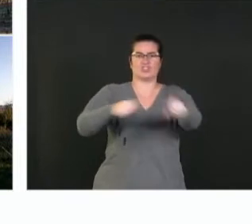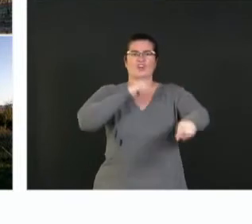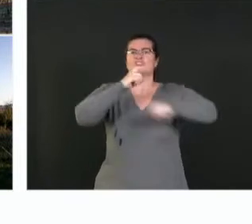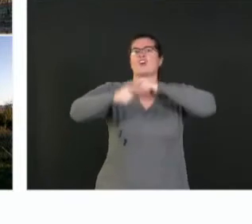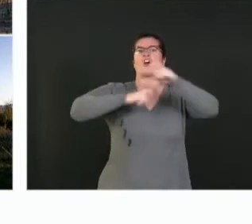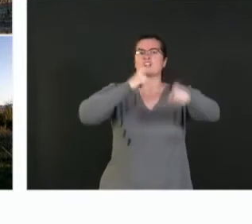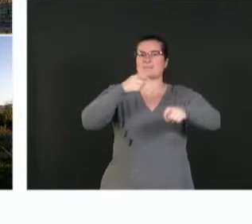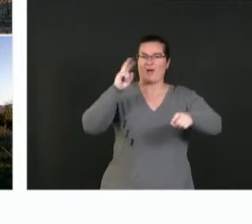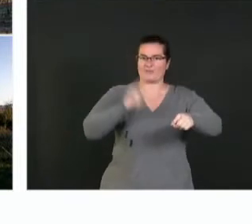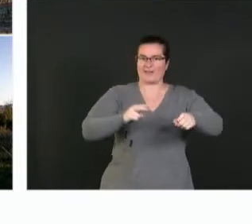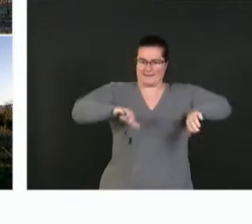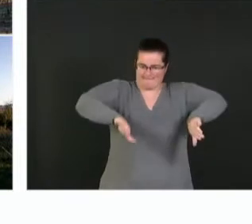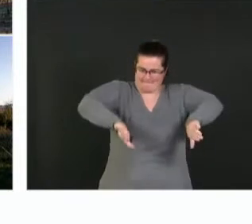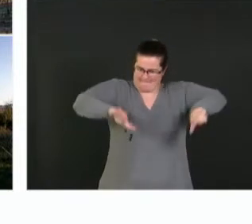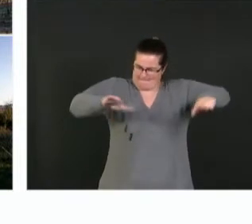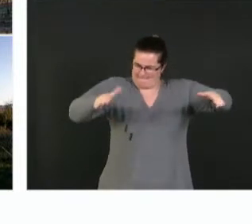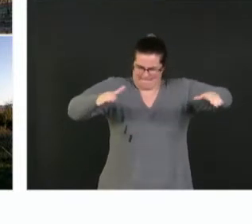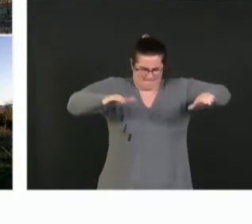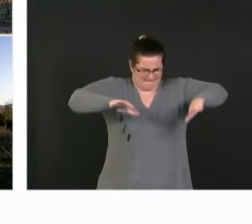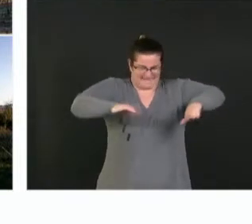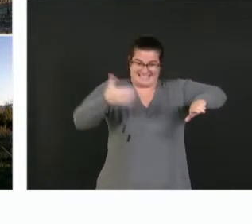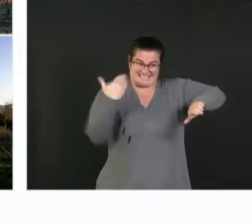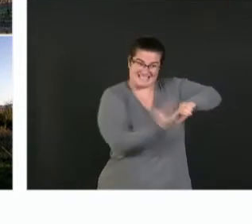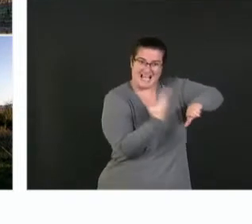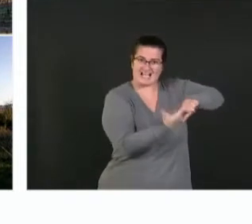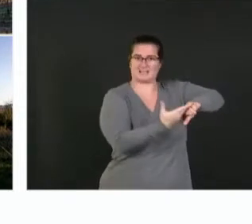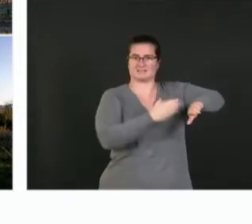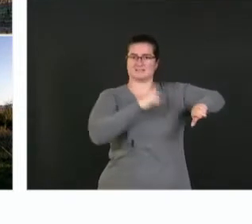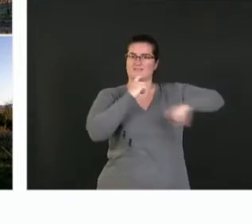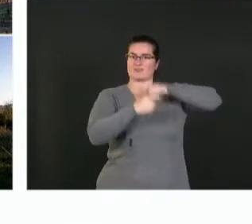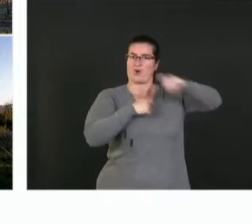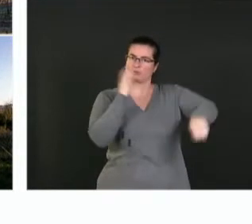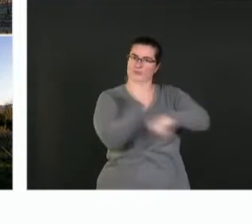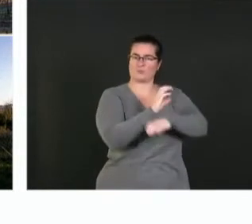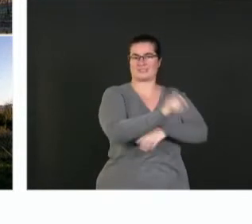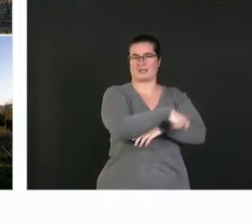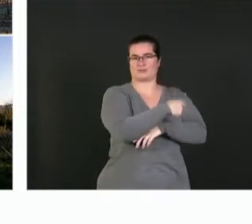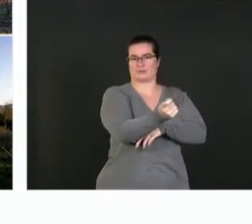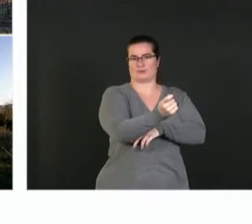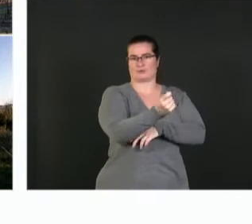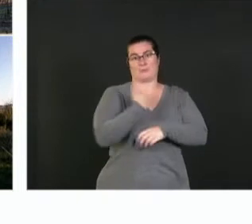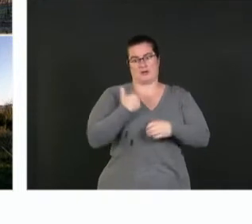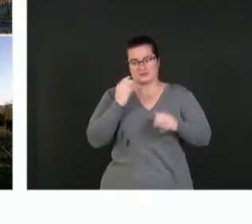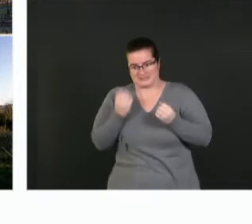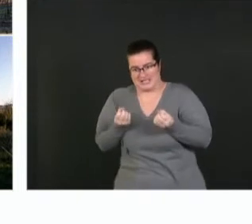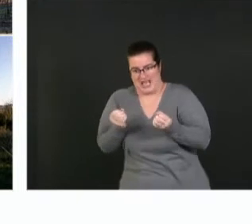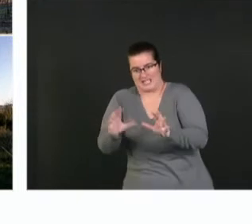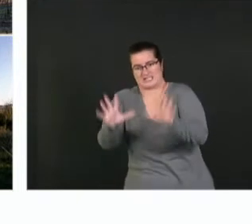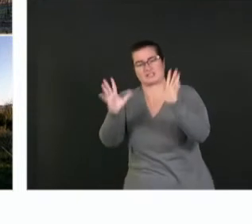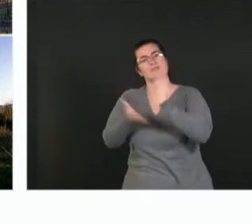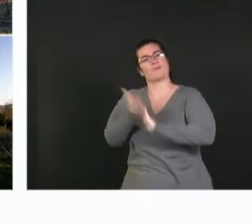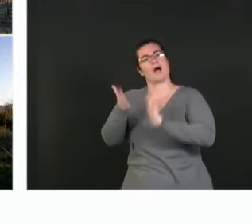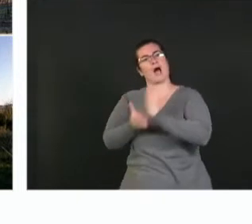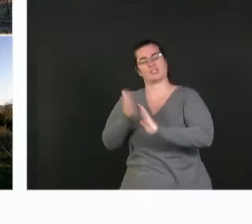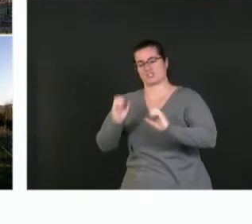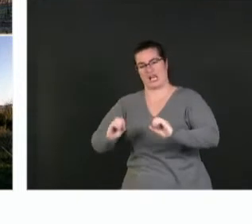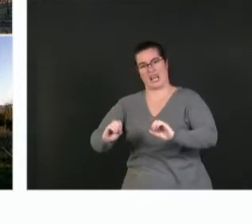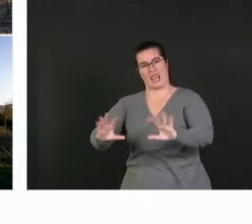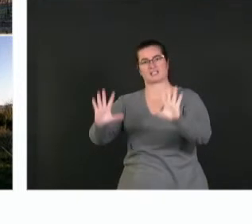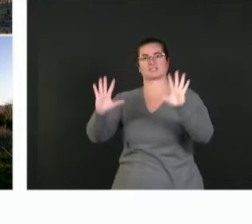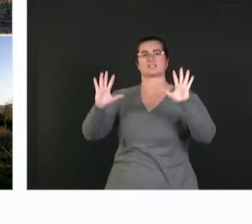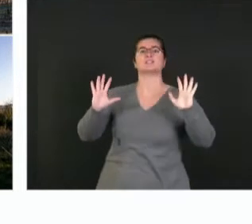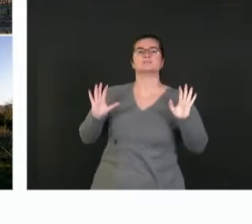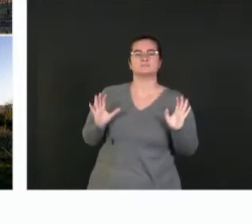les enserrent. » Donc pas question d'être violent avec la nature, pas question d'être violent avec l'eau. On la laisse venir et on sait qu'en la laissant venir, elle va